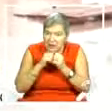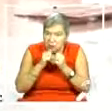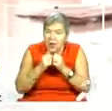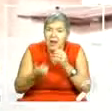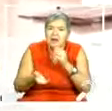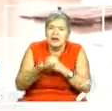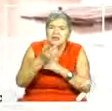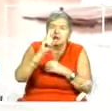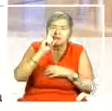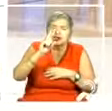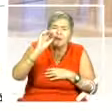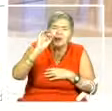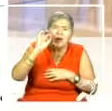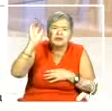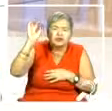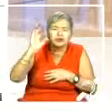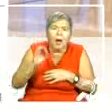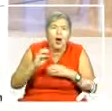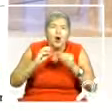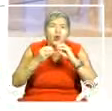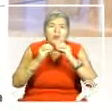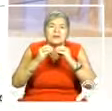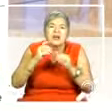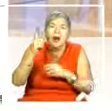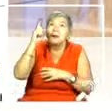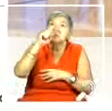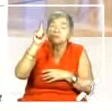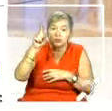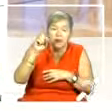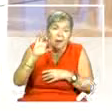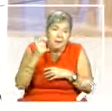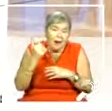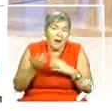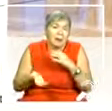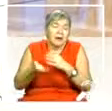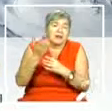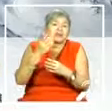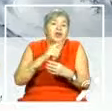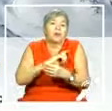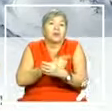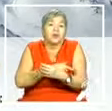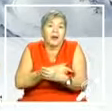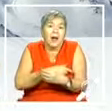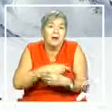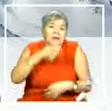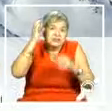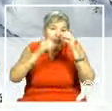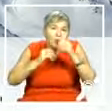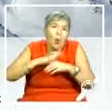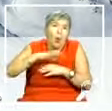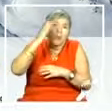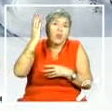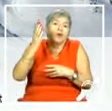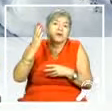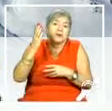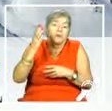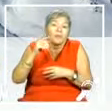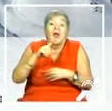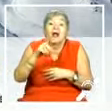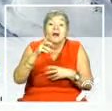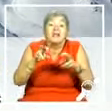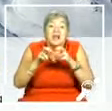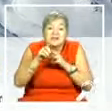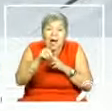cu 7% a umidității în atmosferă, care, la rândul său, crește potențialul inundațiilor. Ghețarii alpini din Europa, de exemplu,